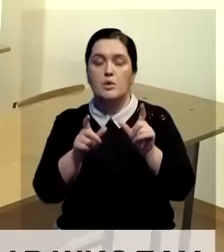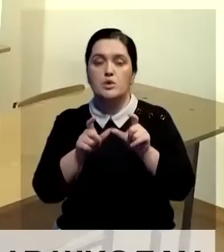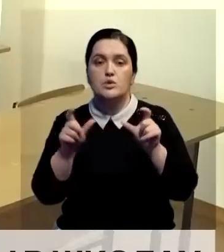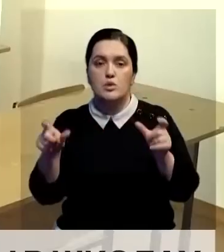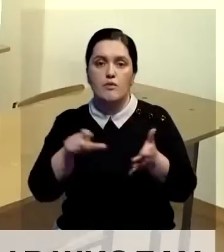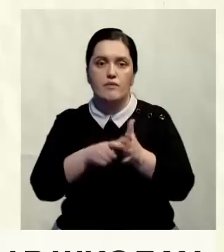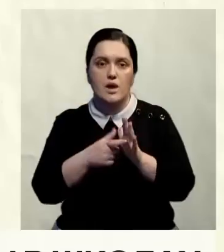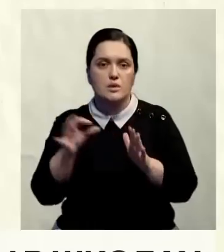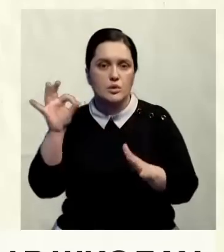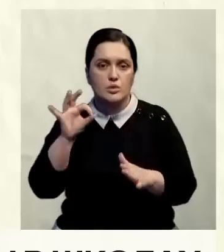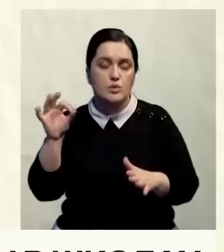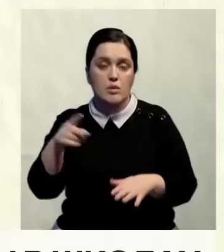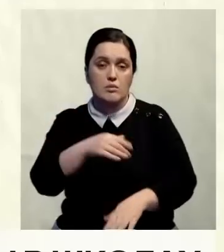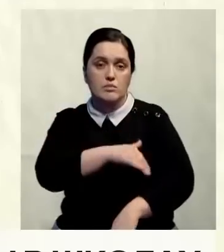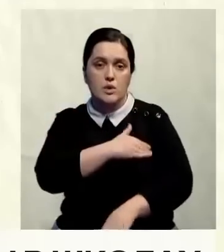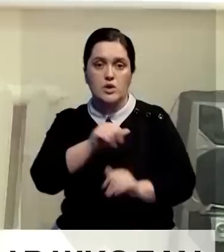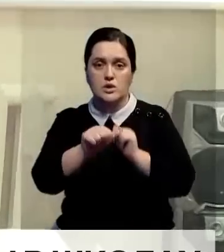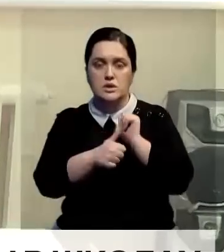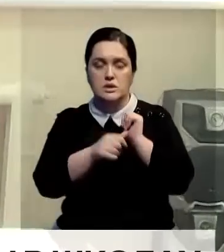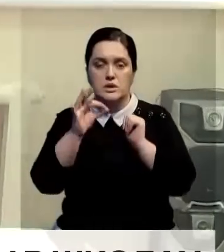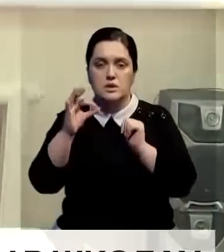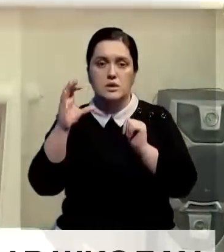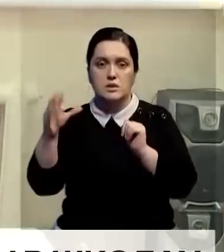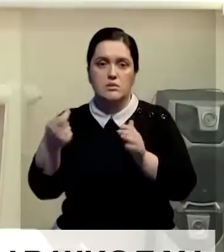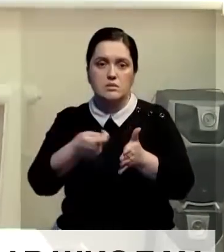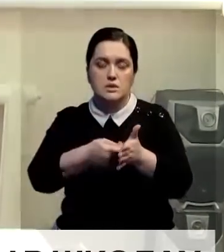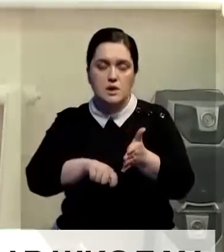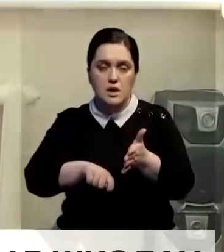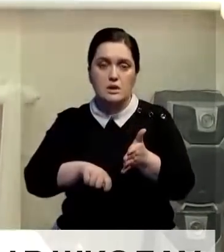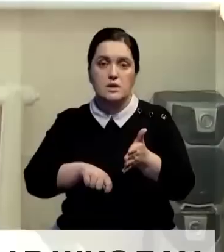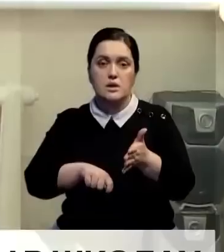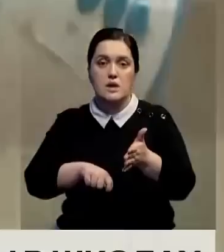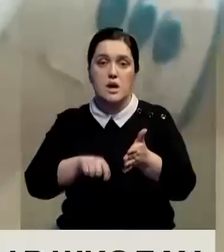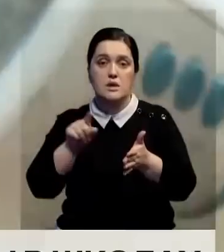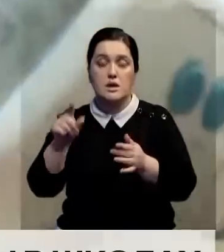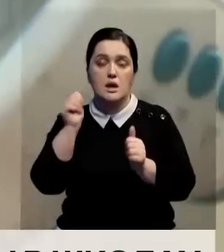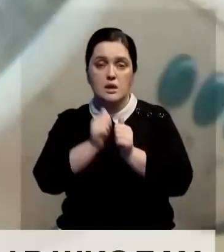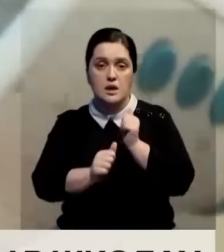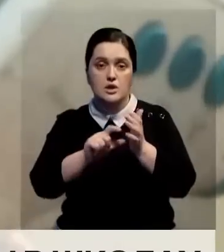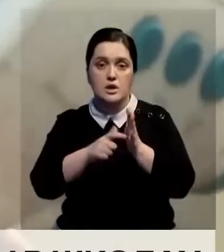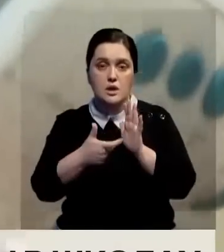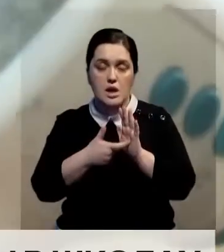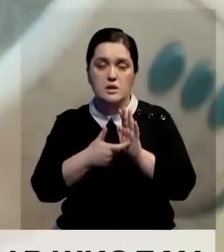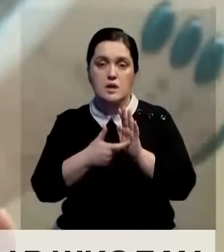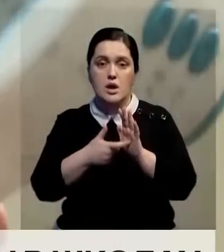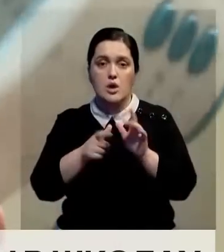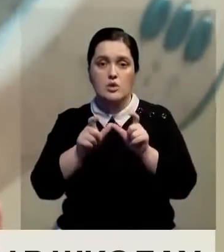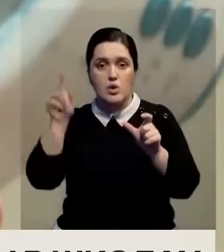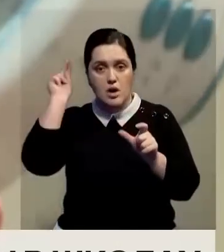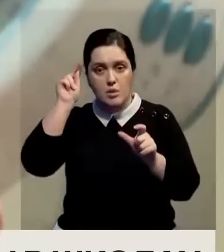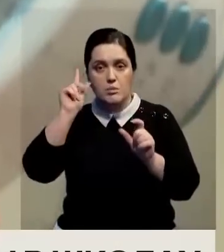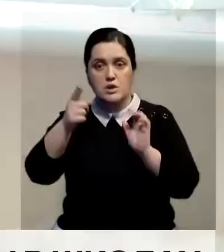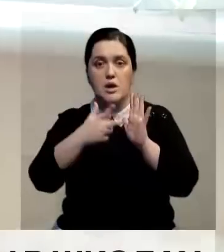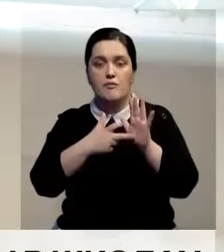классе нулевиков температура ниже 16 градусов. Кабинет пришлось закрыть. Между тем, здесь каждый класс на счету. В школе обучаются